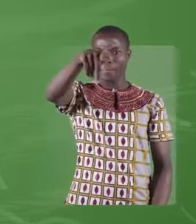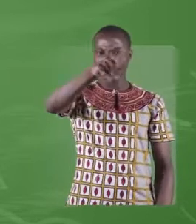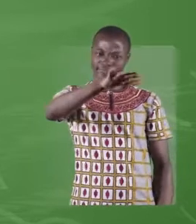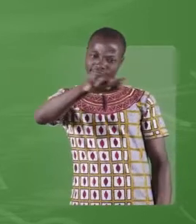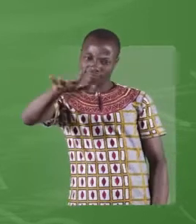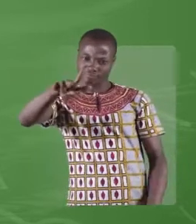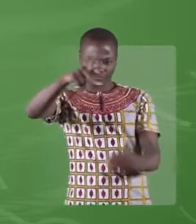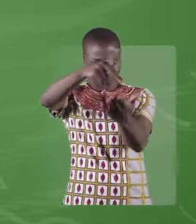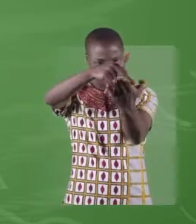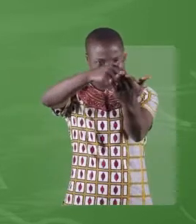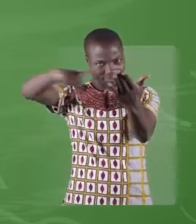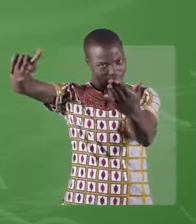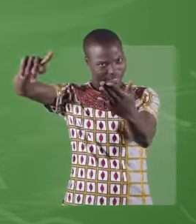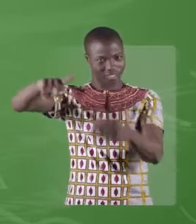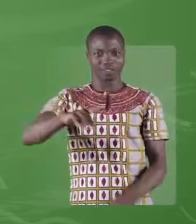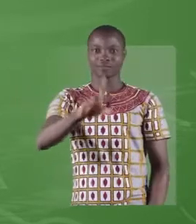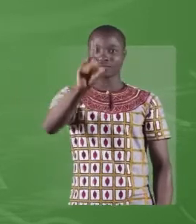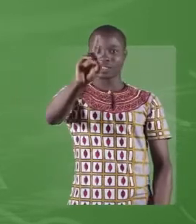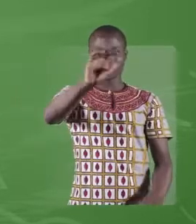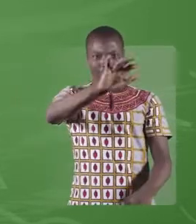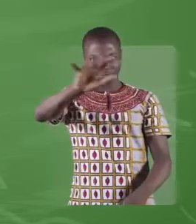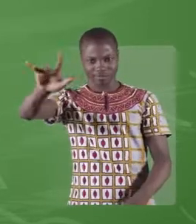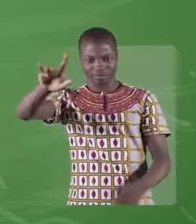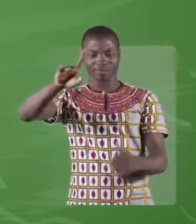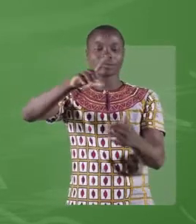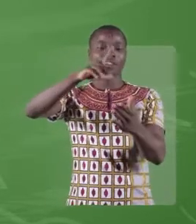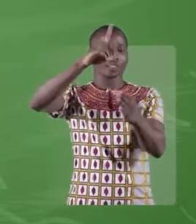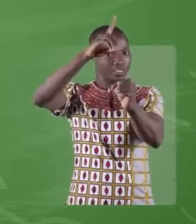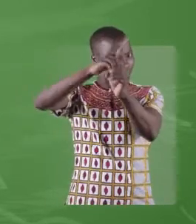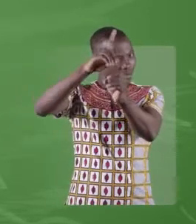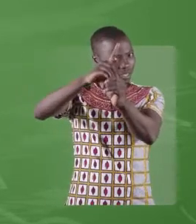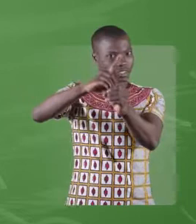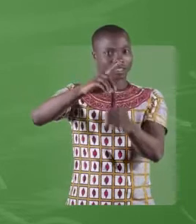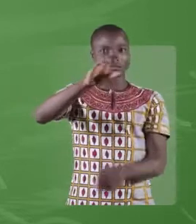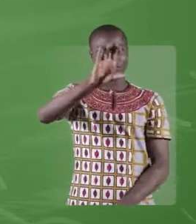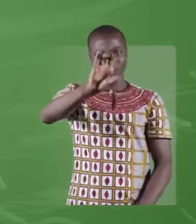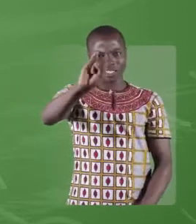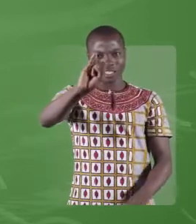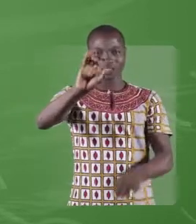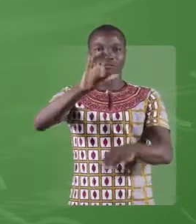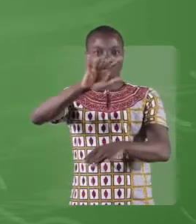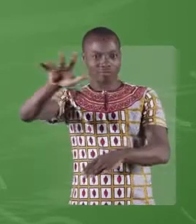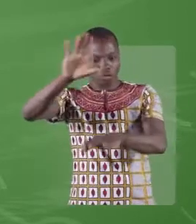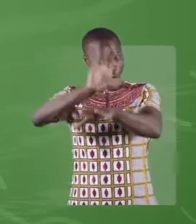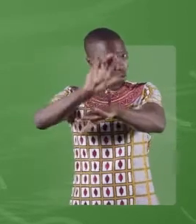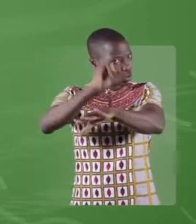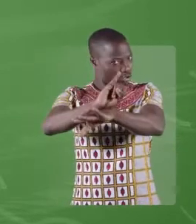Le sigle PDCI signifie Parti démocratique de Côte d'Ivoire.